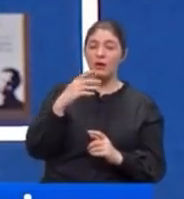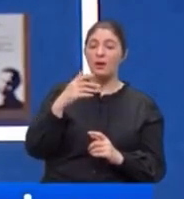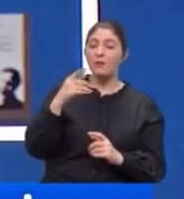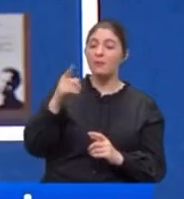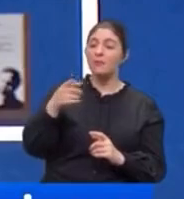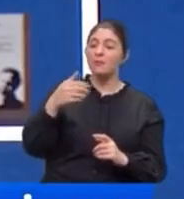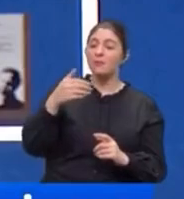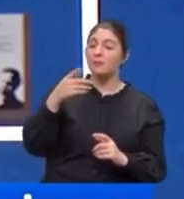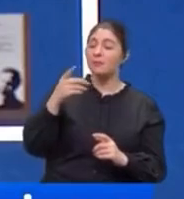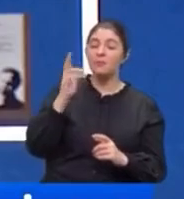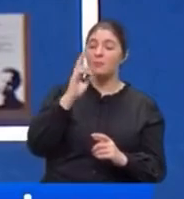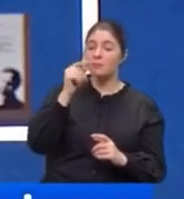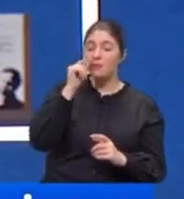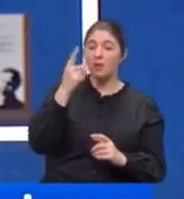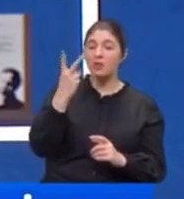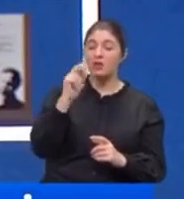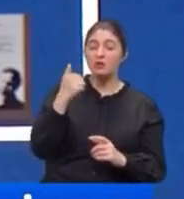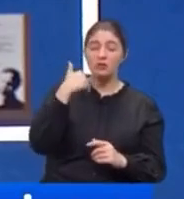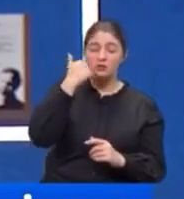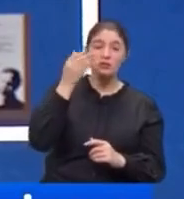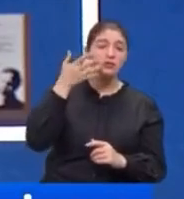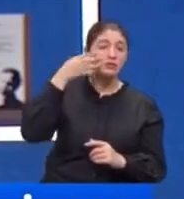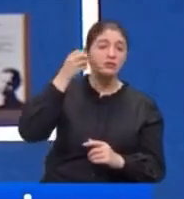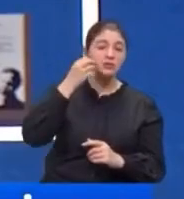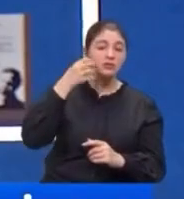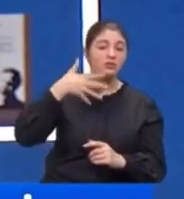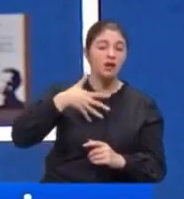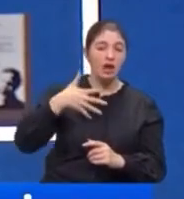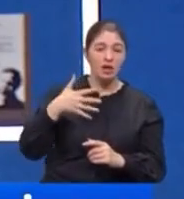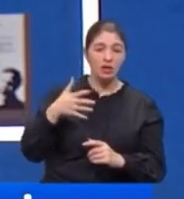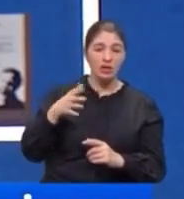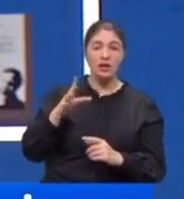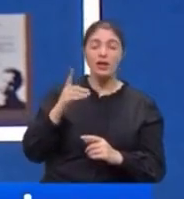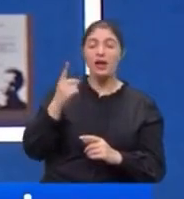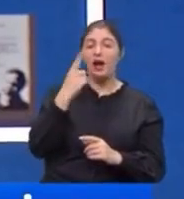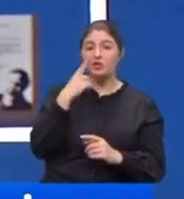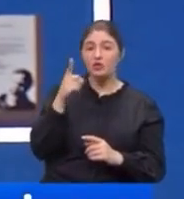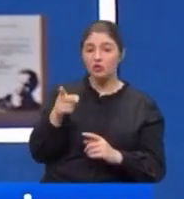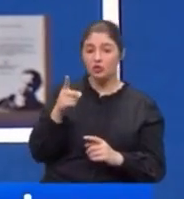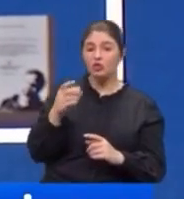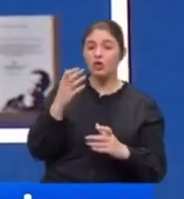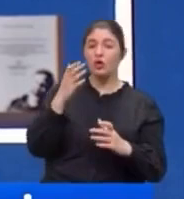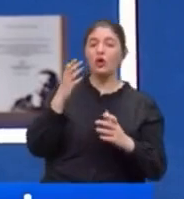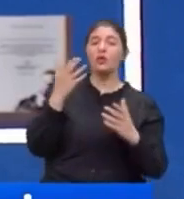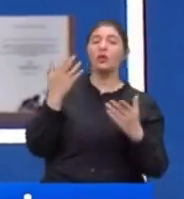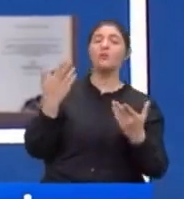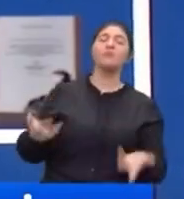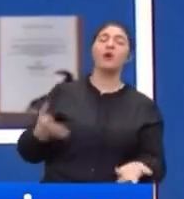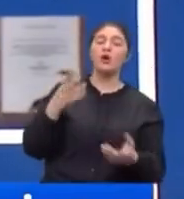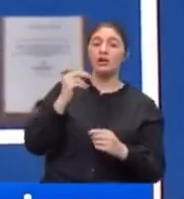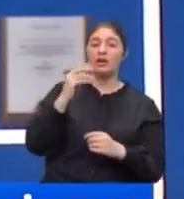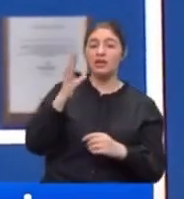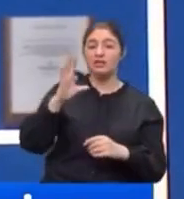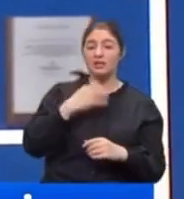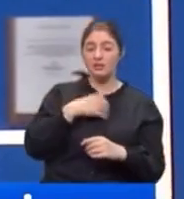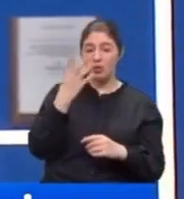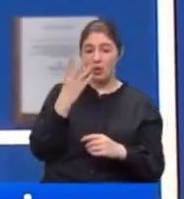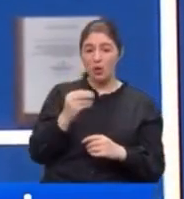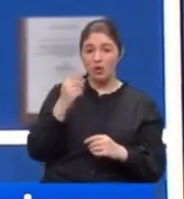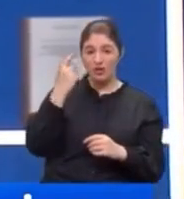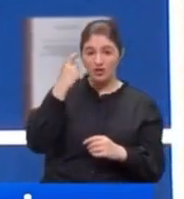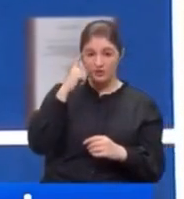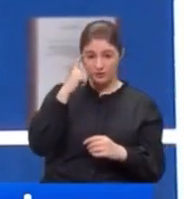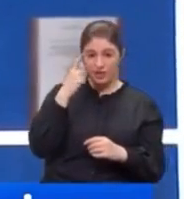"bu 2 günlük sakal. Şunu demek istiyorum. Atatürk'ün komadayken sahip olduğu